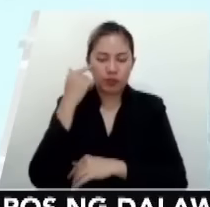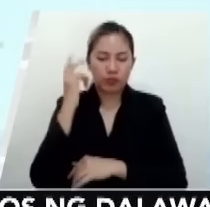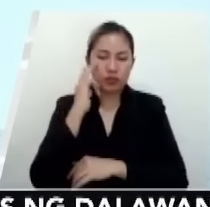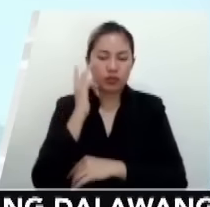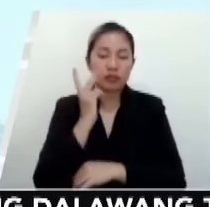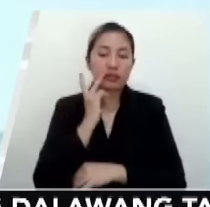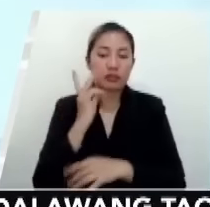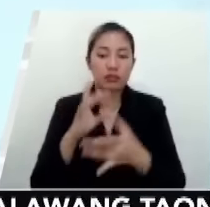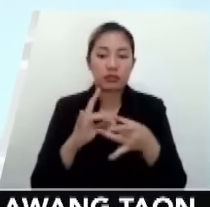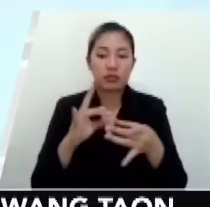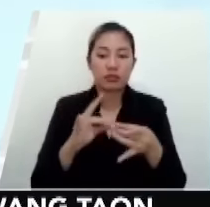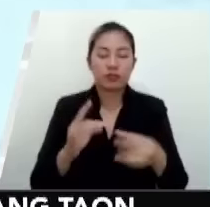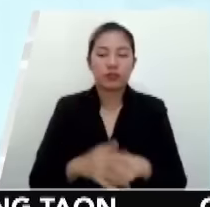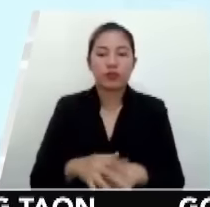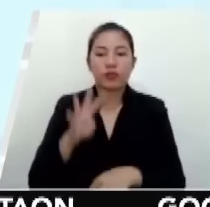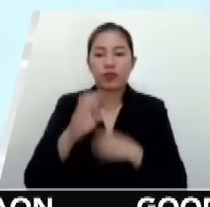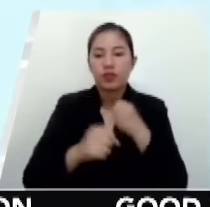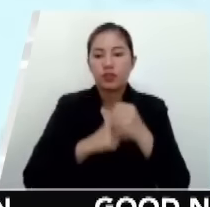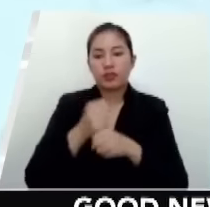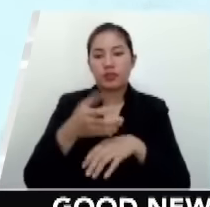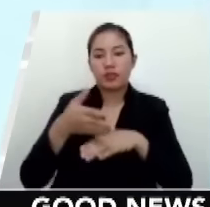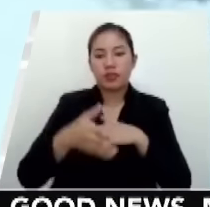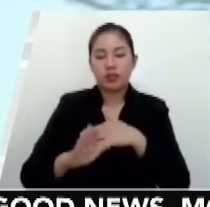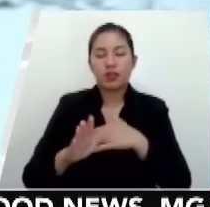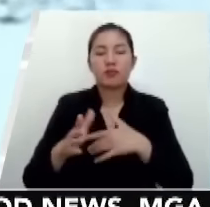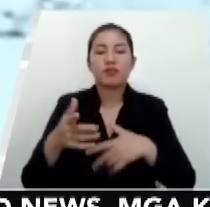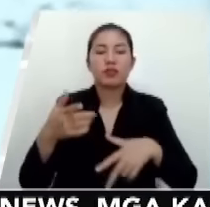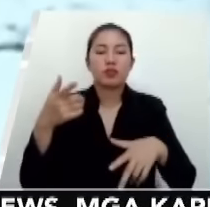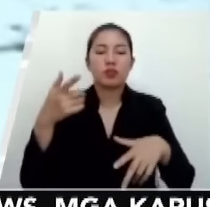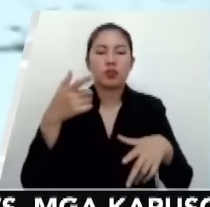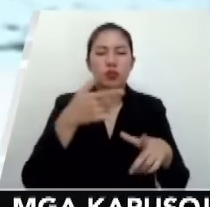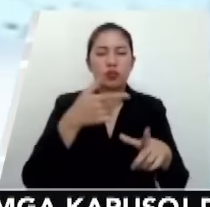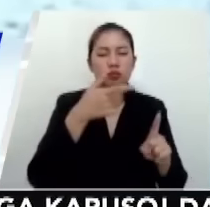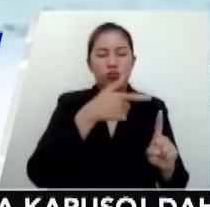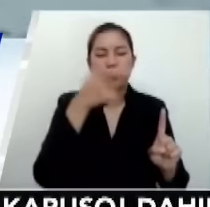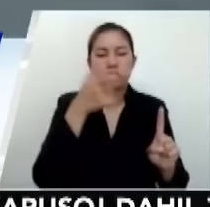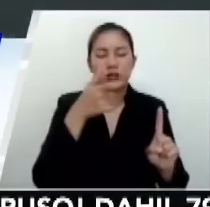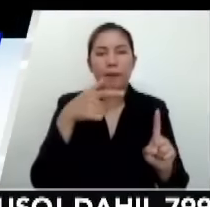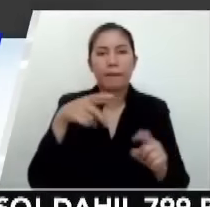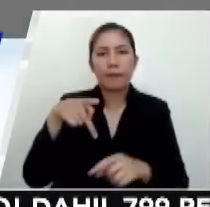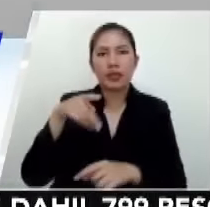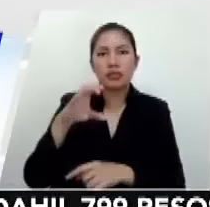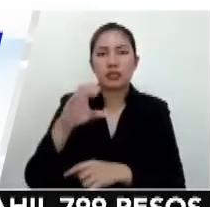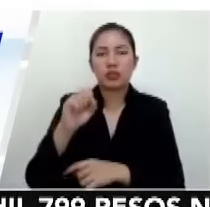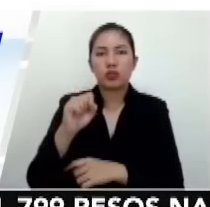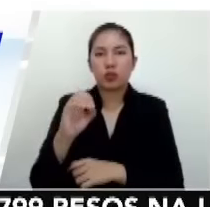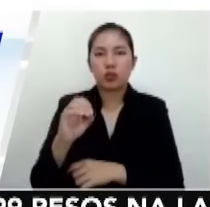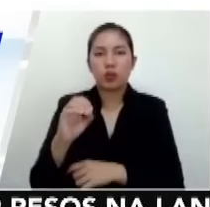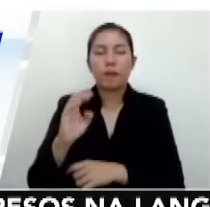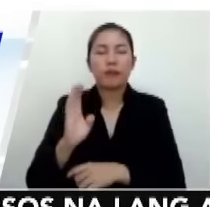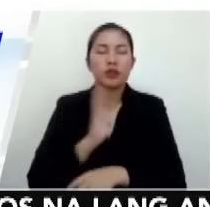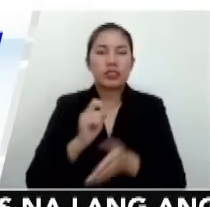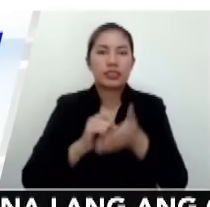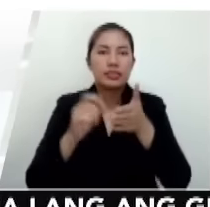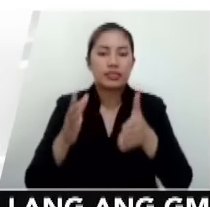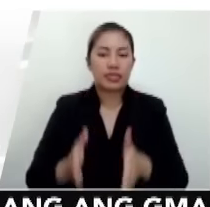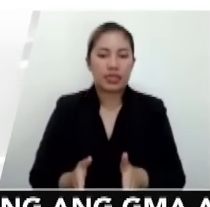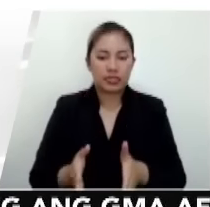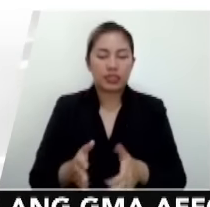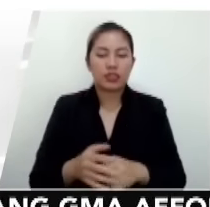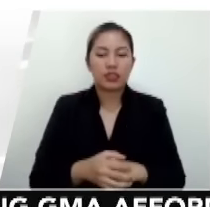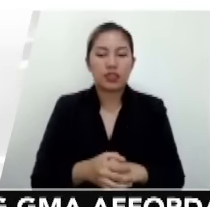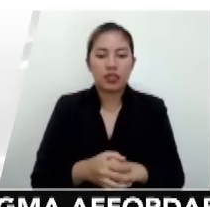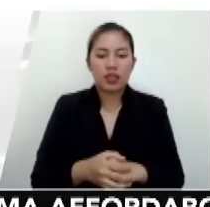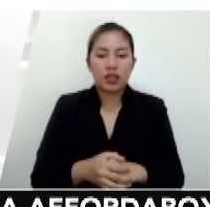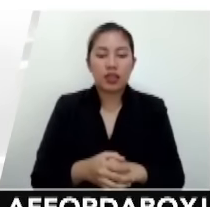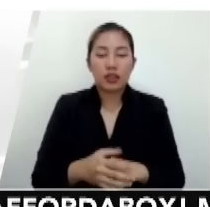Apat na taon matapos ang pananambang kay dating PCSO Board Secretary Wesley Barayuga, nabuhayan ng loob ang kanyang pamilya na uusad